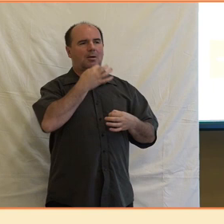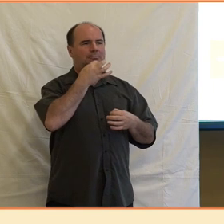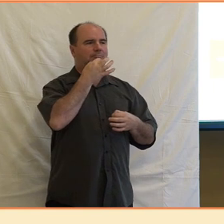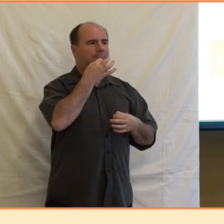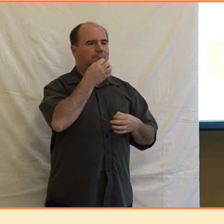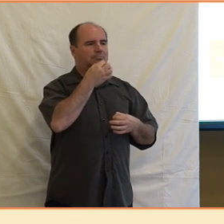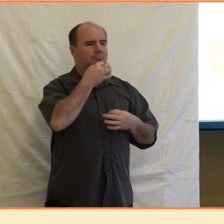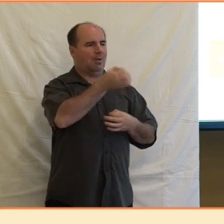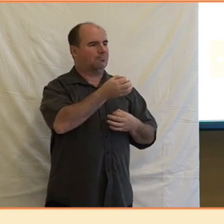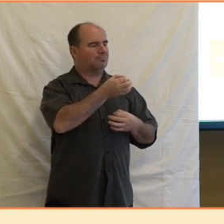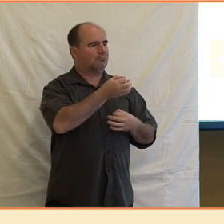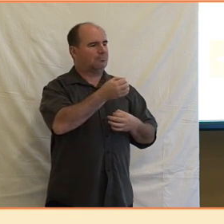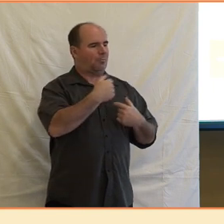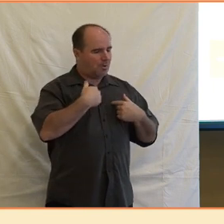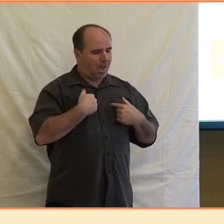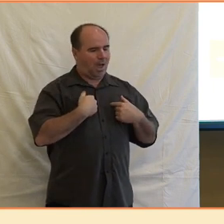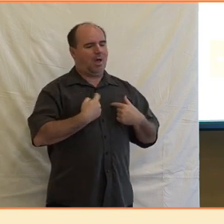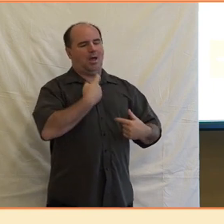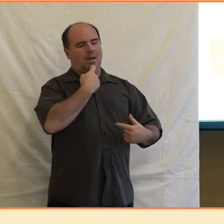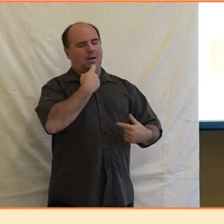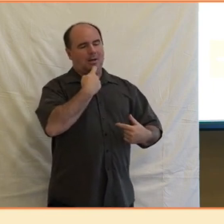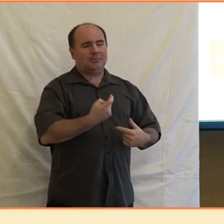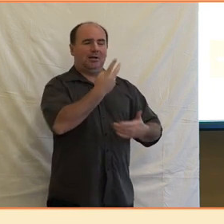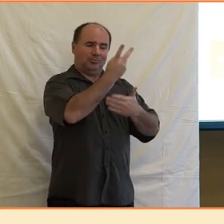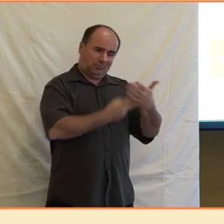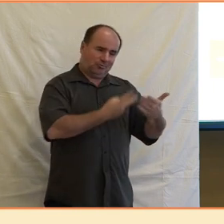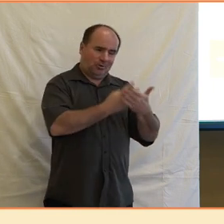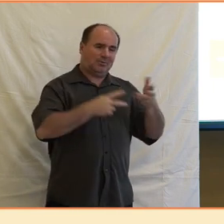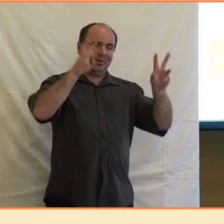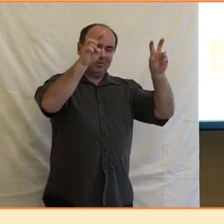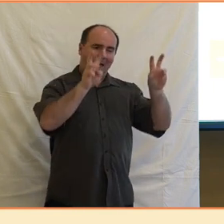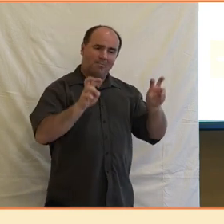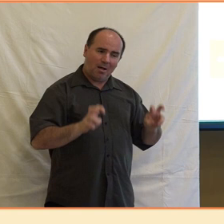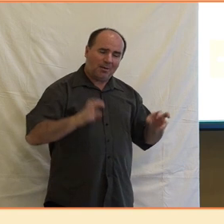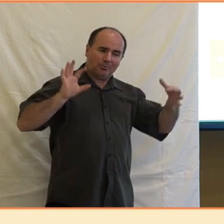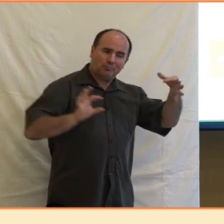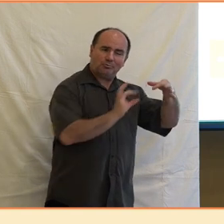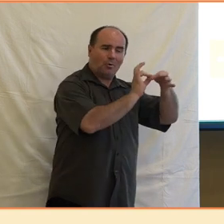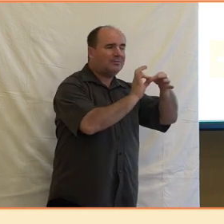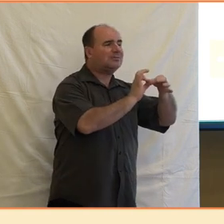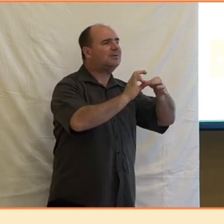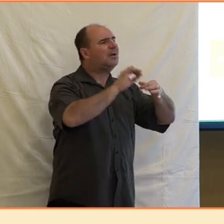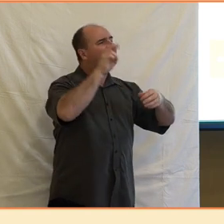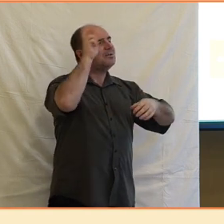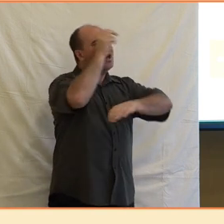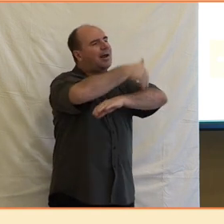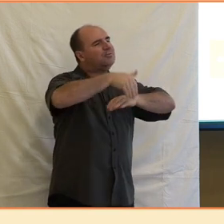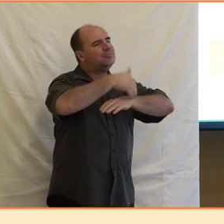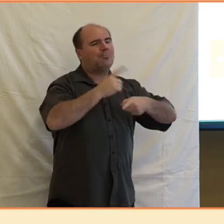chci číst témata zabývající se například zahraniční